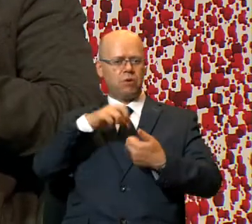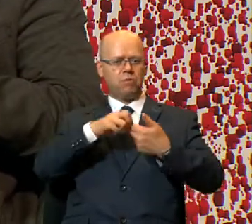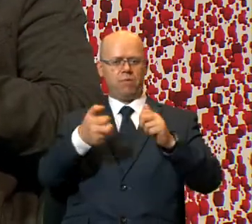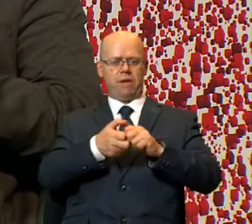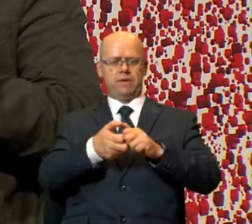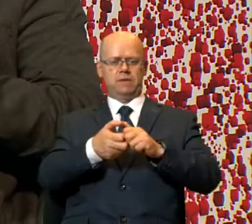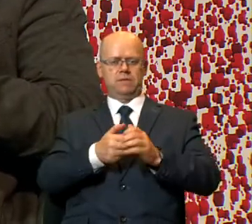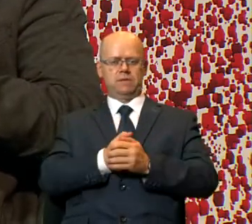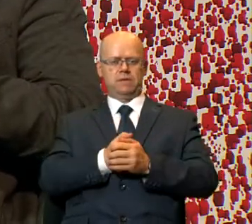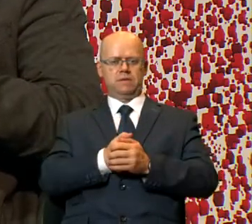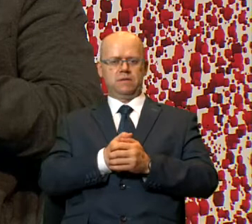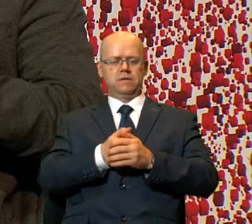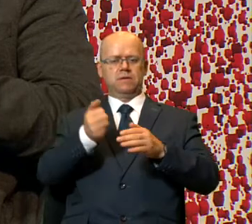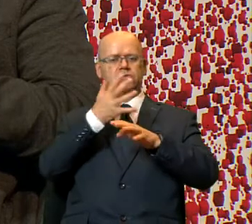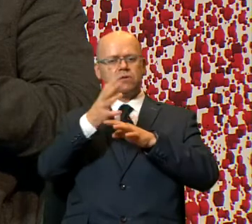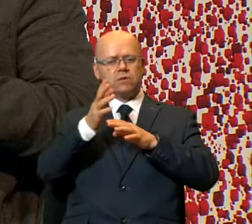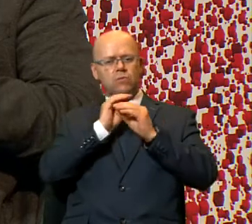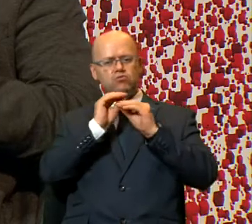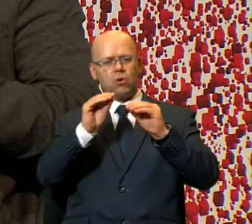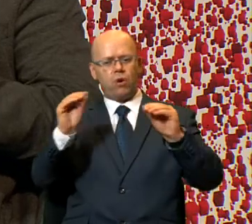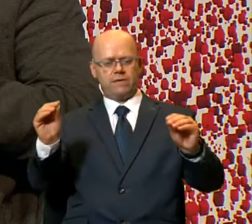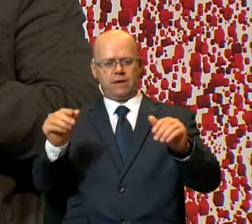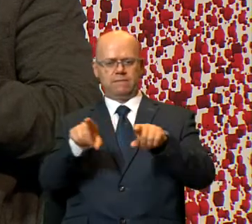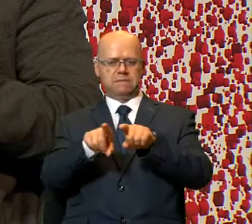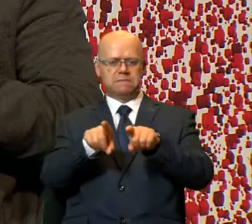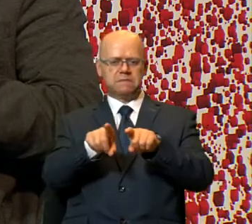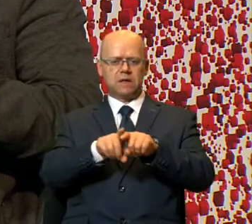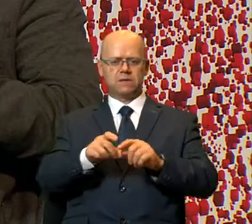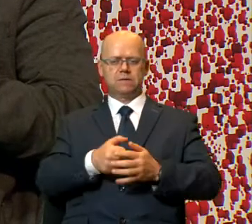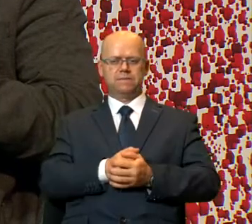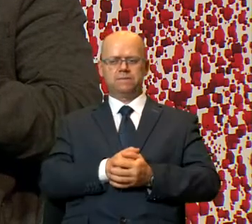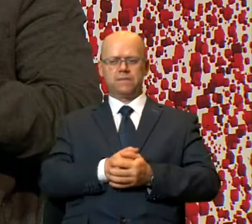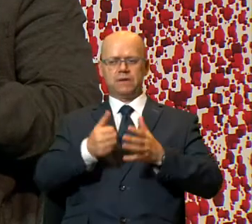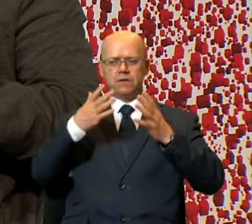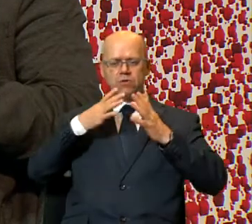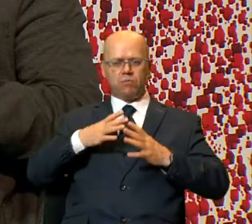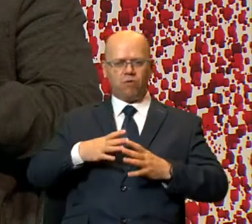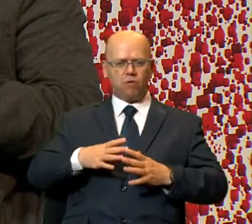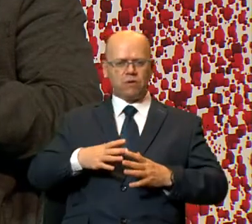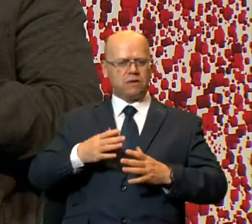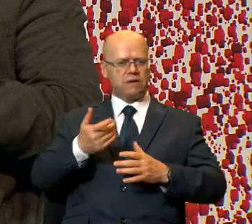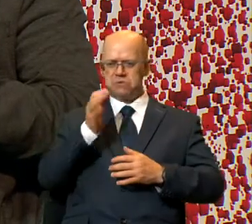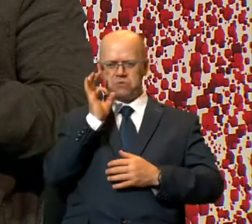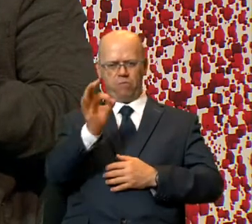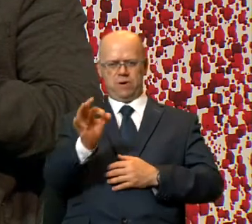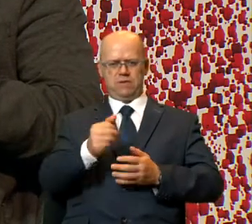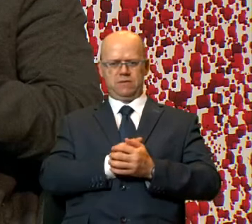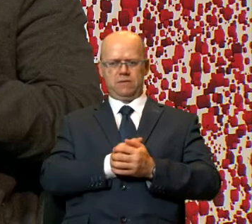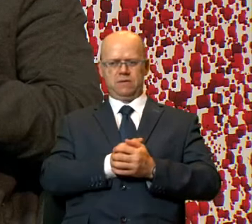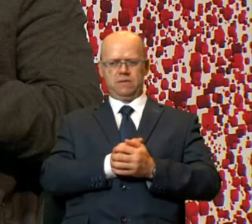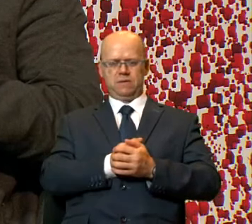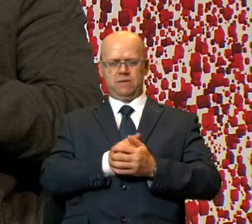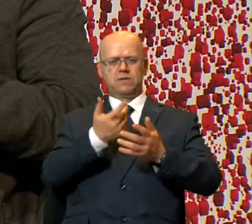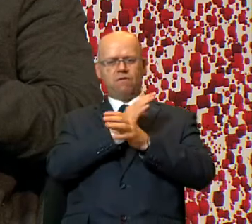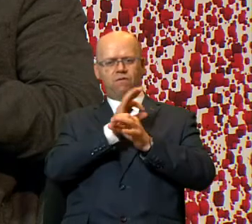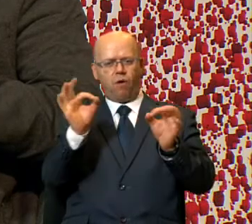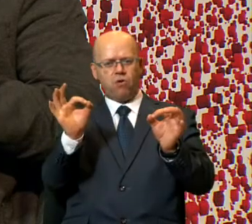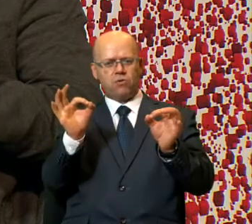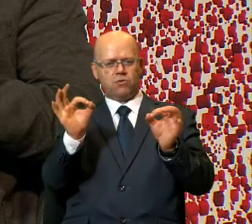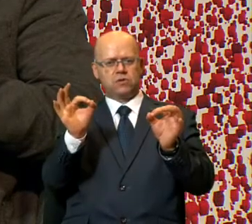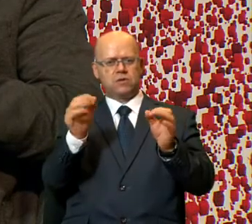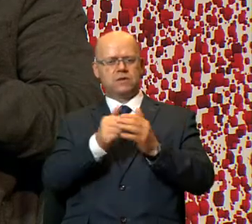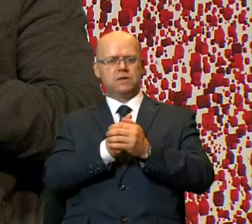system edukacyjny. A więc samo spowolnienie jest rozwiązaniem. Myślę, że powolność jako sama nie jest